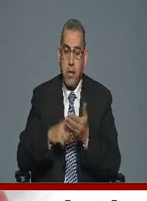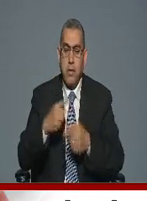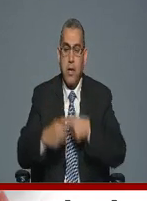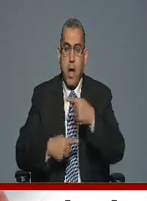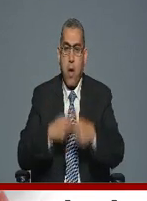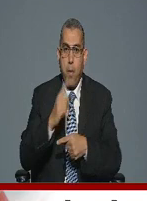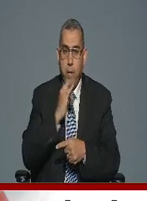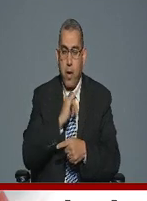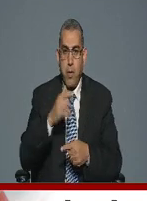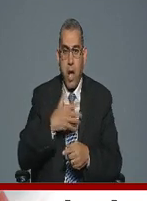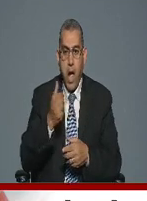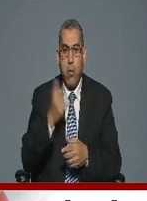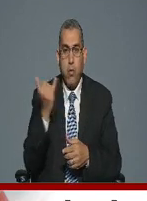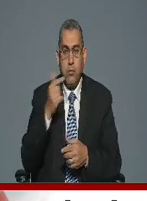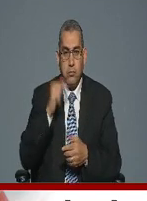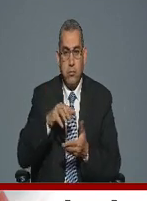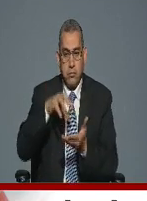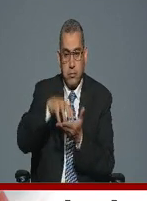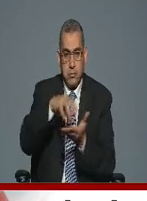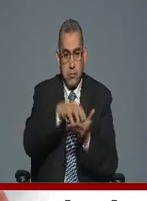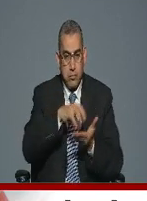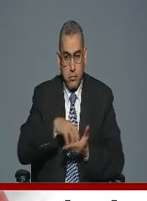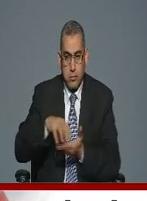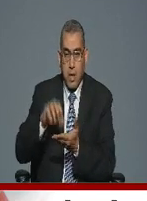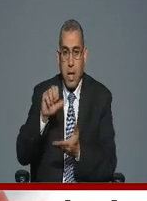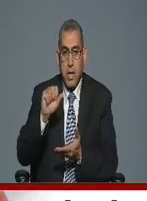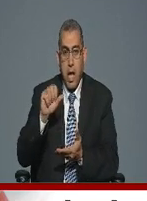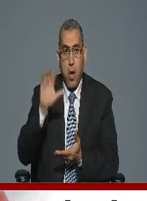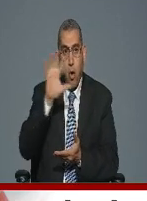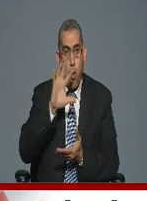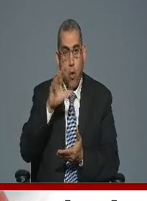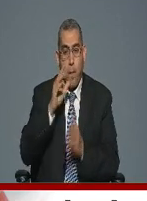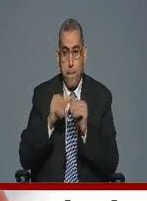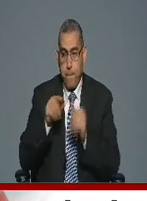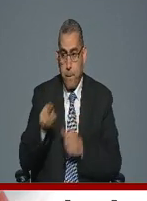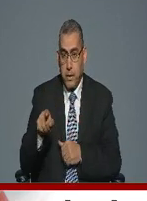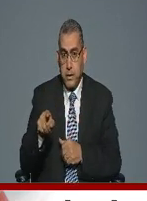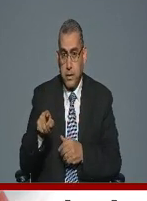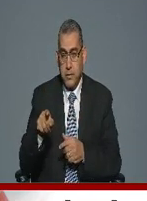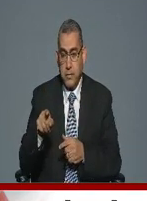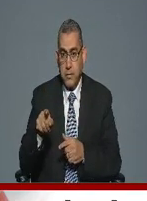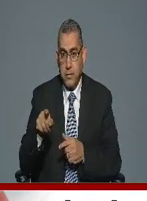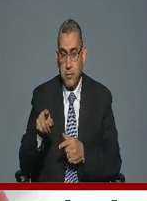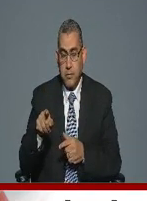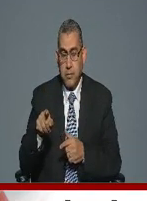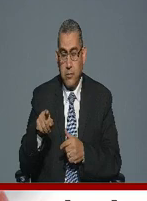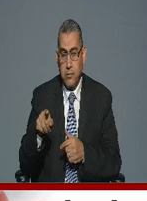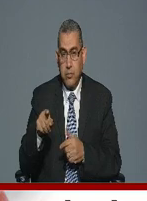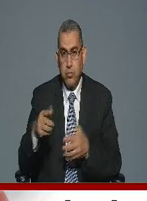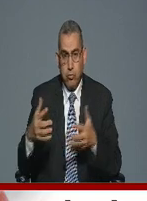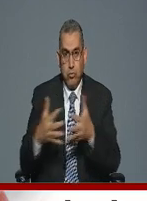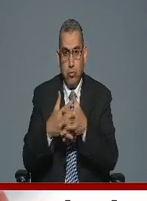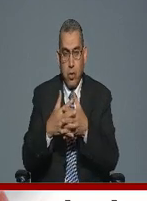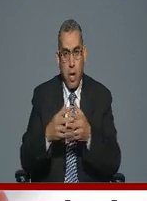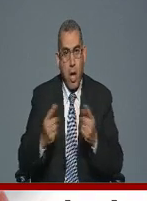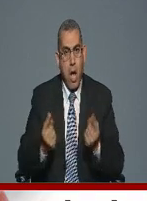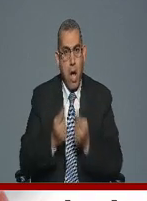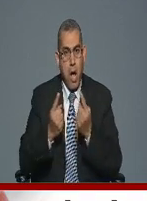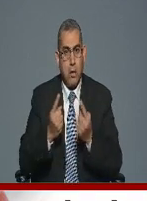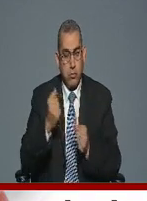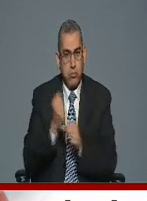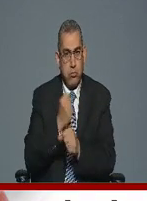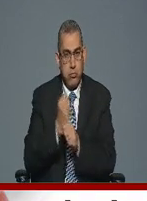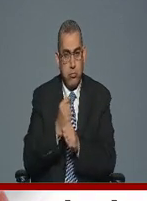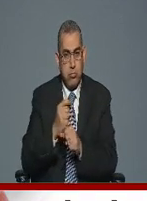واضحا لنا في المنطقة، إن الاتحاد الأوروبي ومصر هم شركاء طبيعيين استراتيجيين